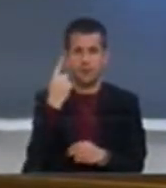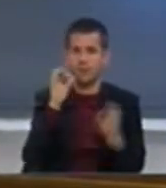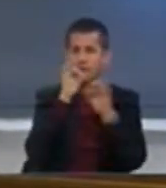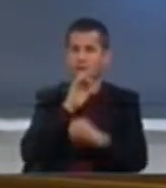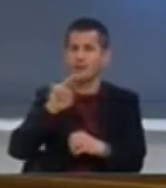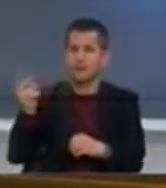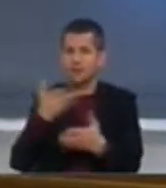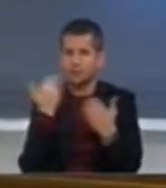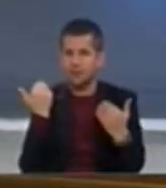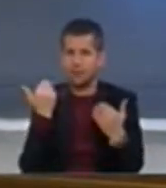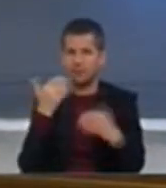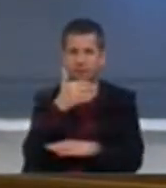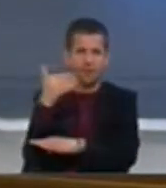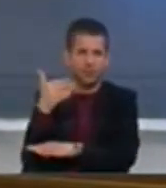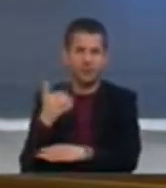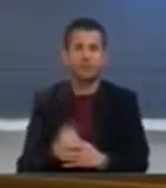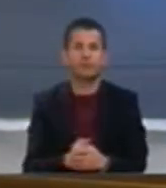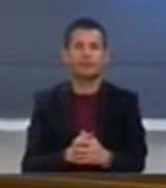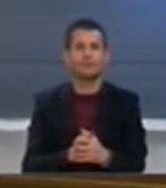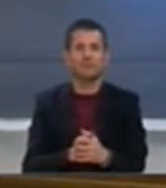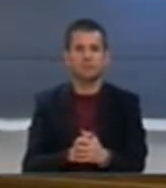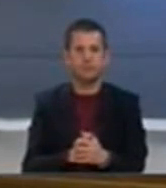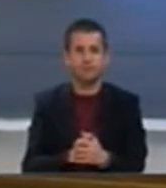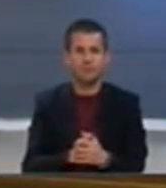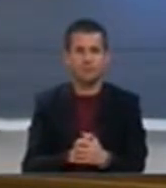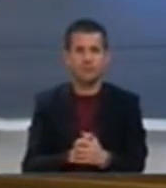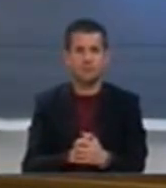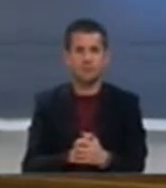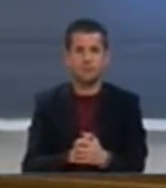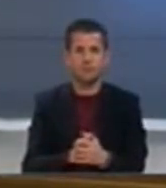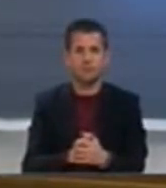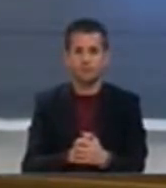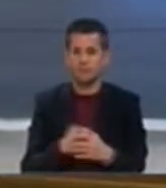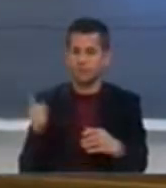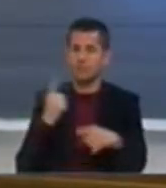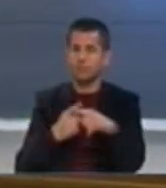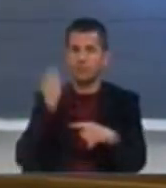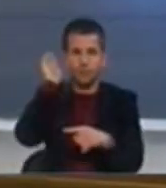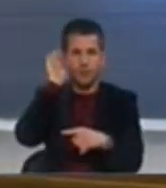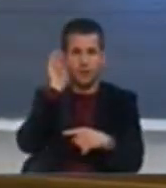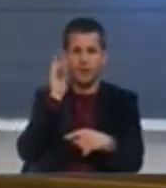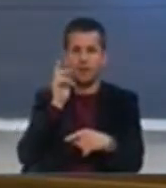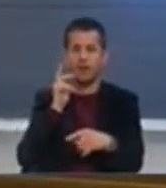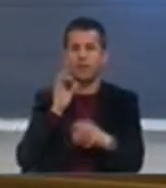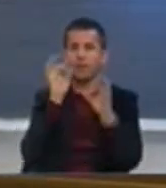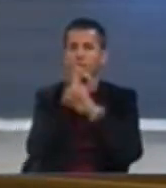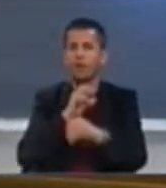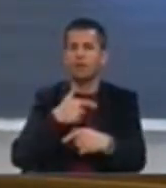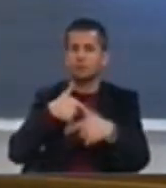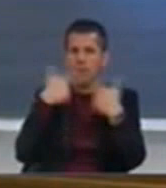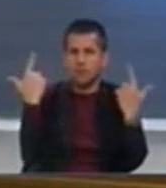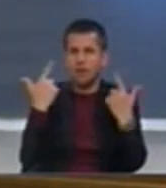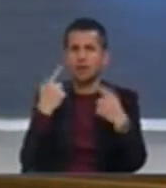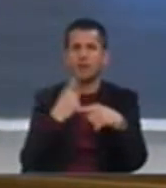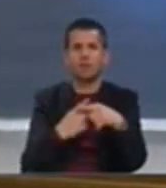ka një kompani tjetër, dhe nga qeveria dhe nga ministri nuk është dhënë asnjëherë në mënyrë të qartë dhe